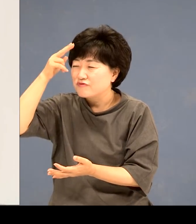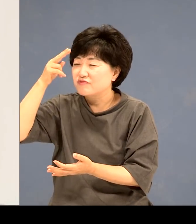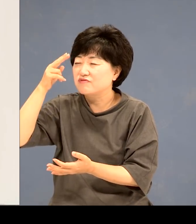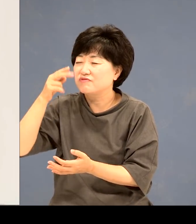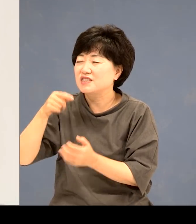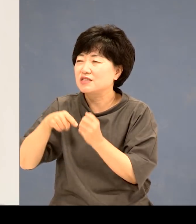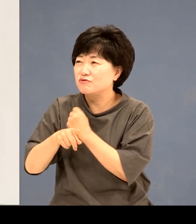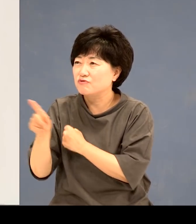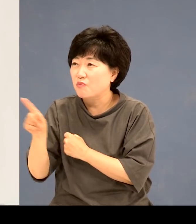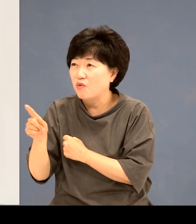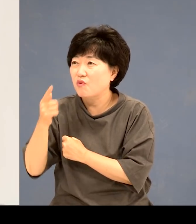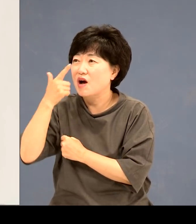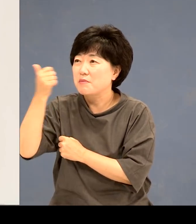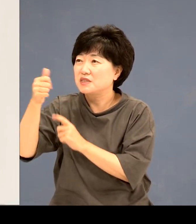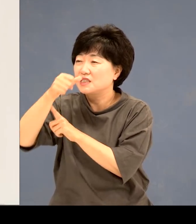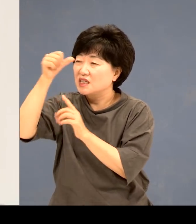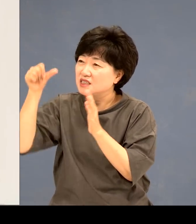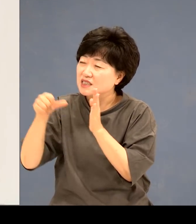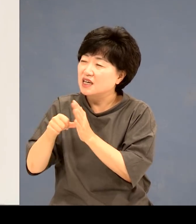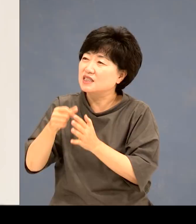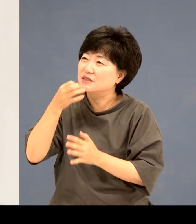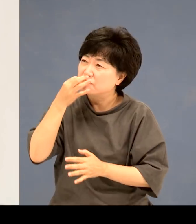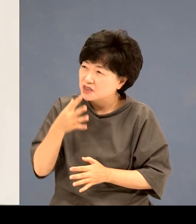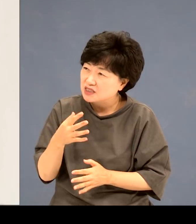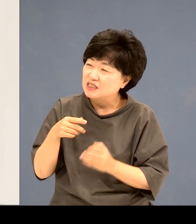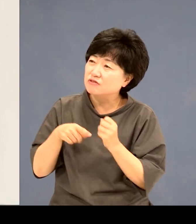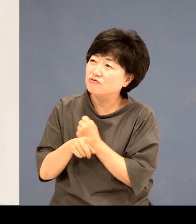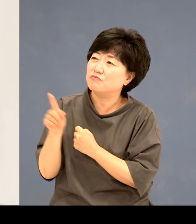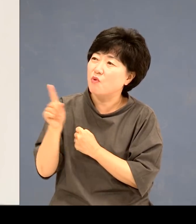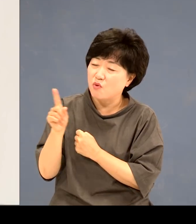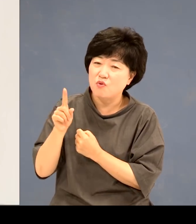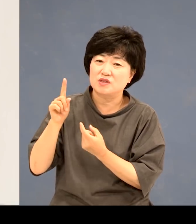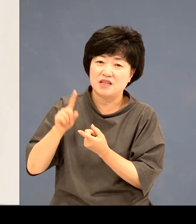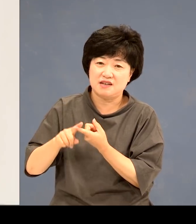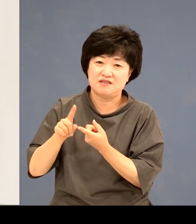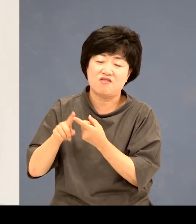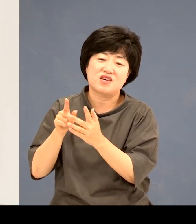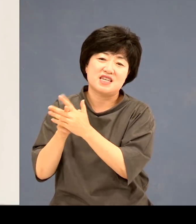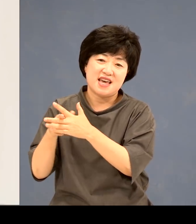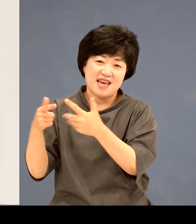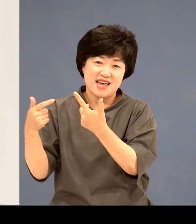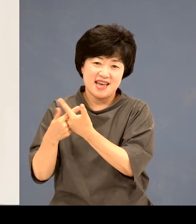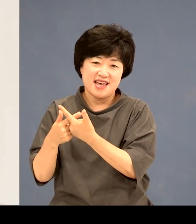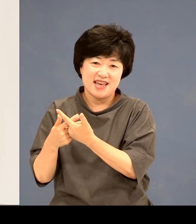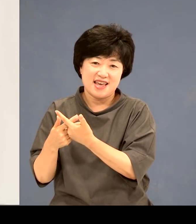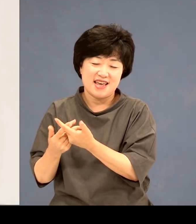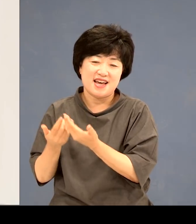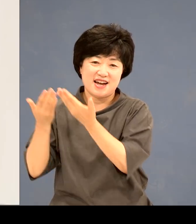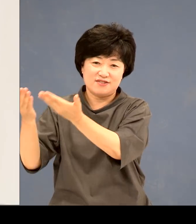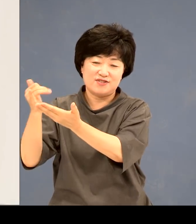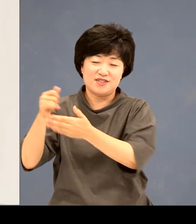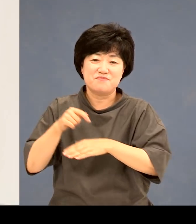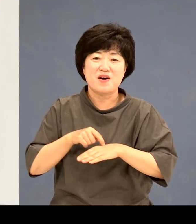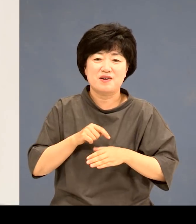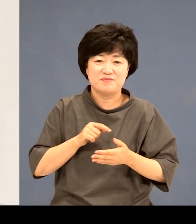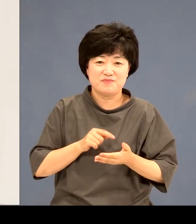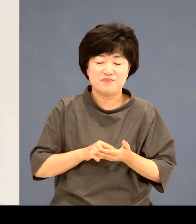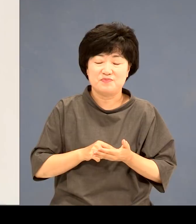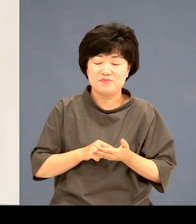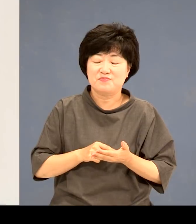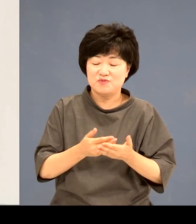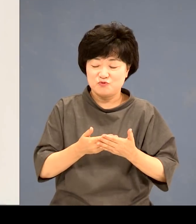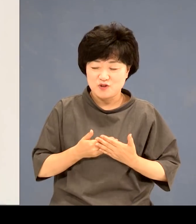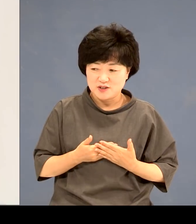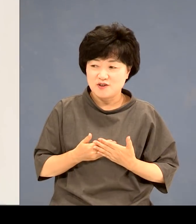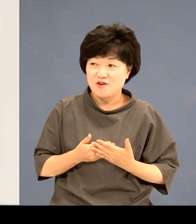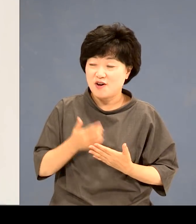술과 담배를 할 수밖에 없었는지, 왜 아버지의 인생이 이렇게 힘겨운 삶을 사실 수밖에 없었는지를 이해할 수 있는 마음을